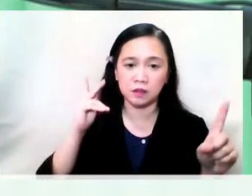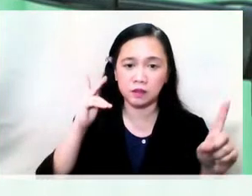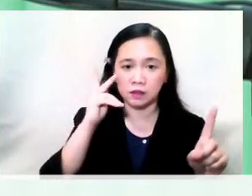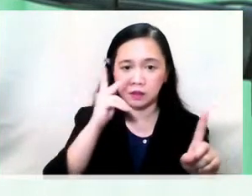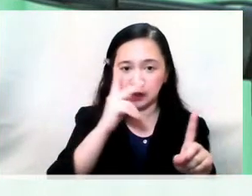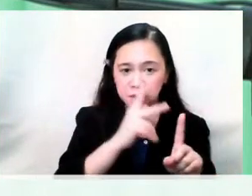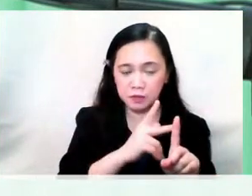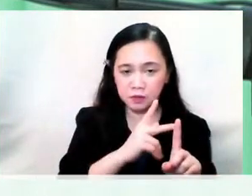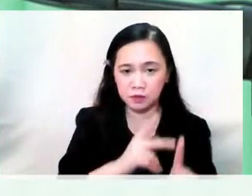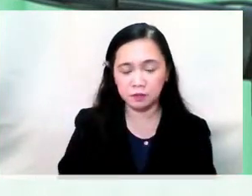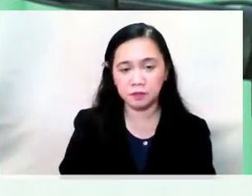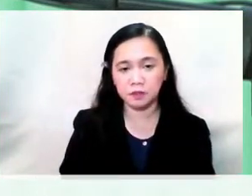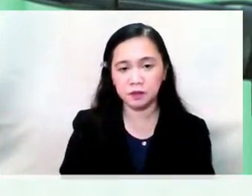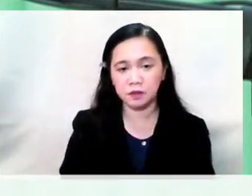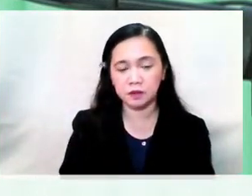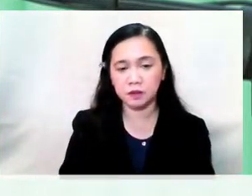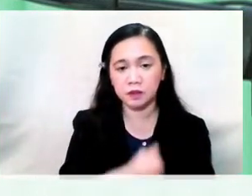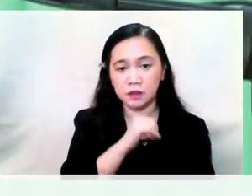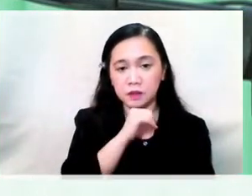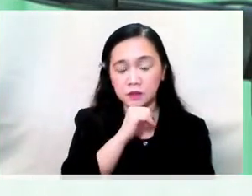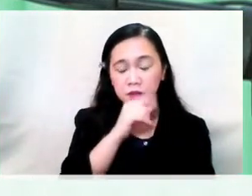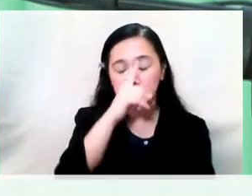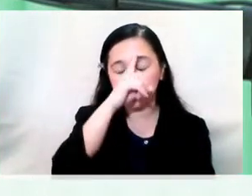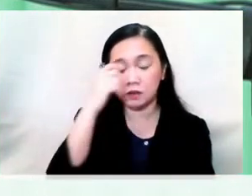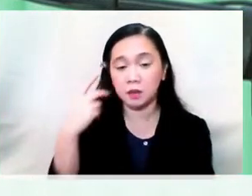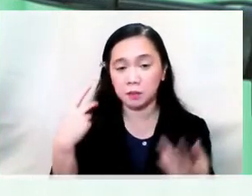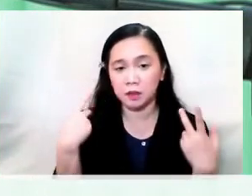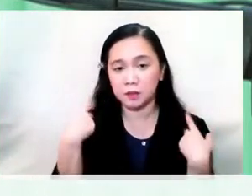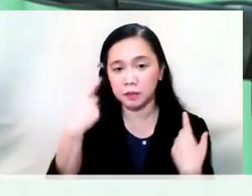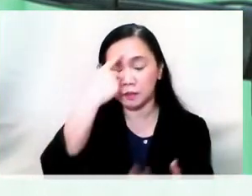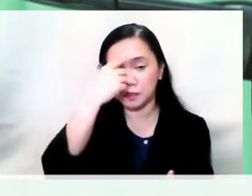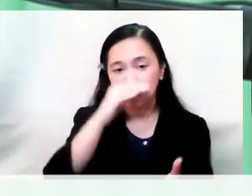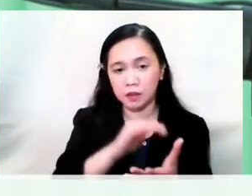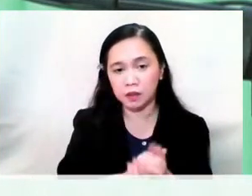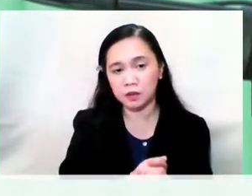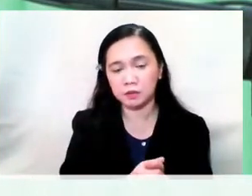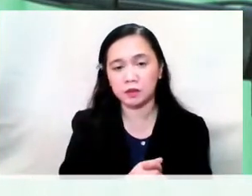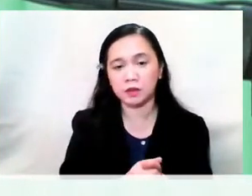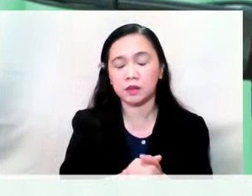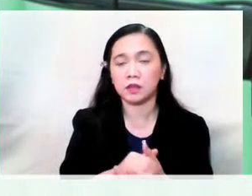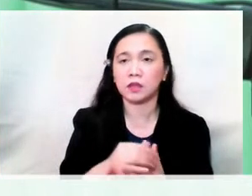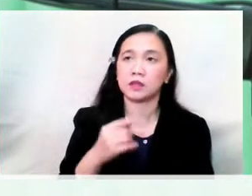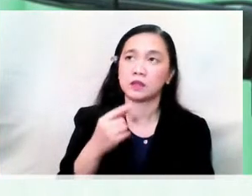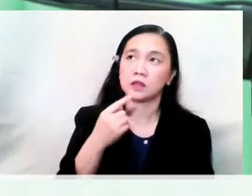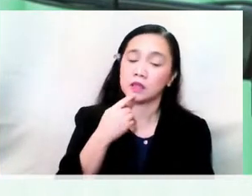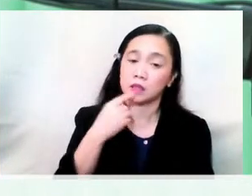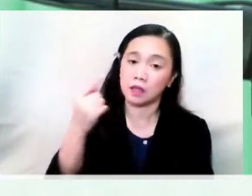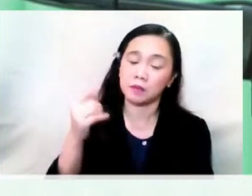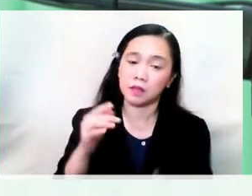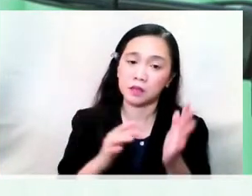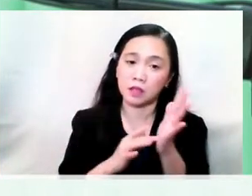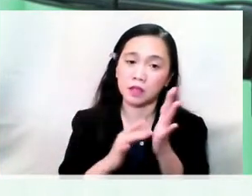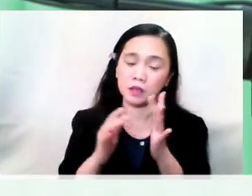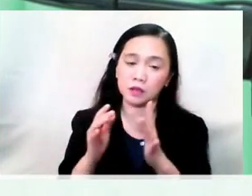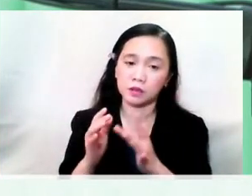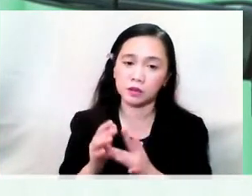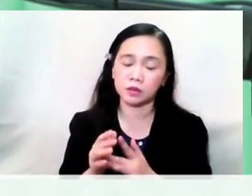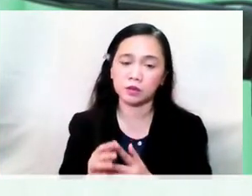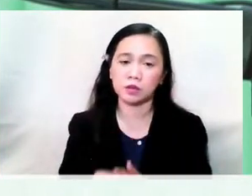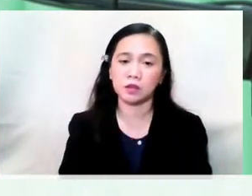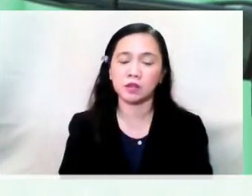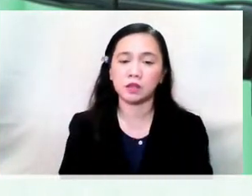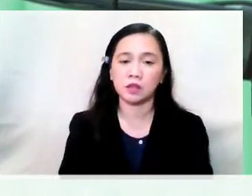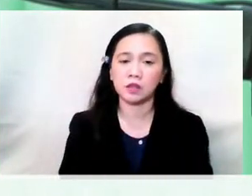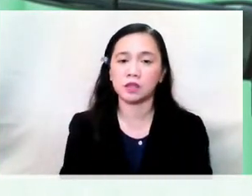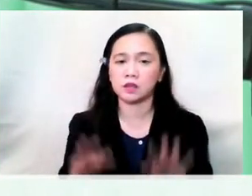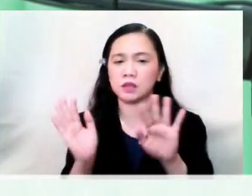Hindi dahil sa may pananalig tayo na masasabi kay Jesus na magwawalang bahala na tayo.